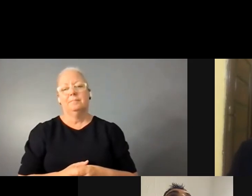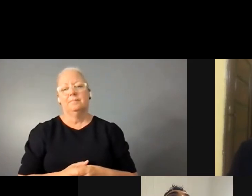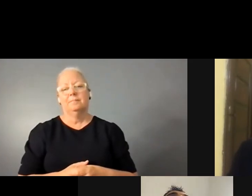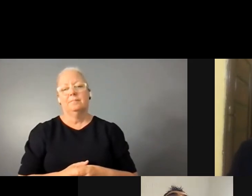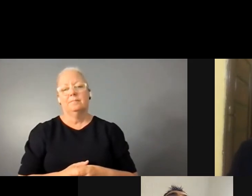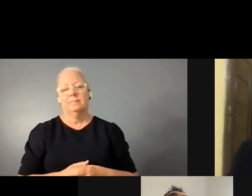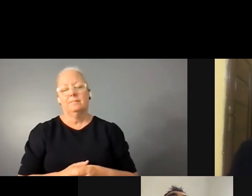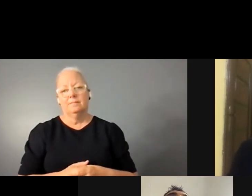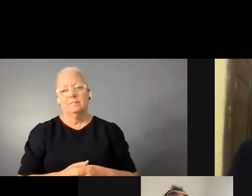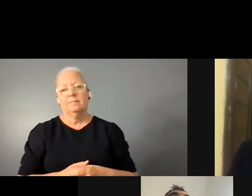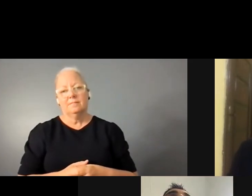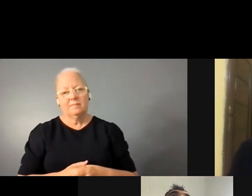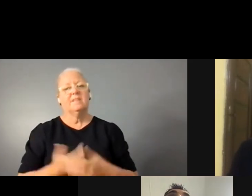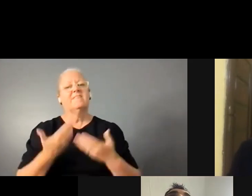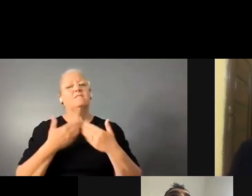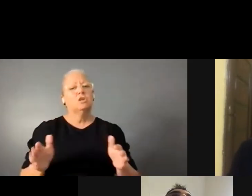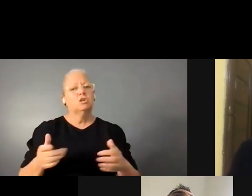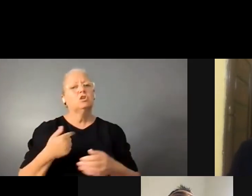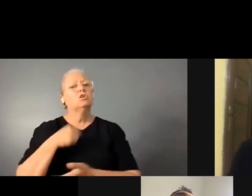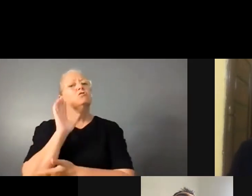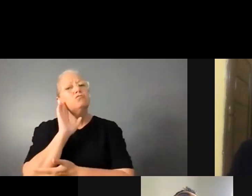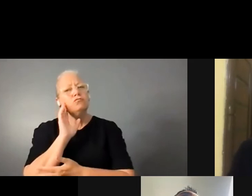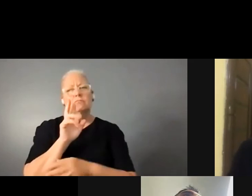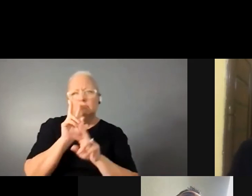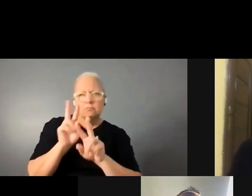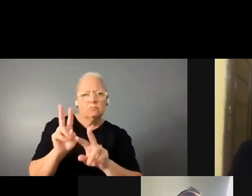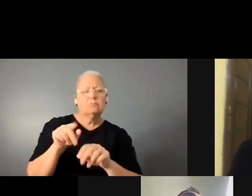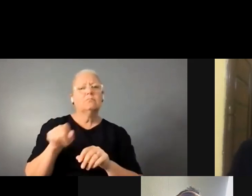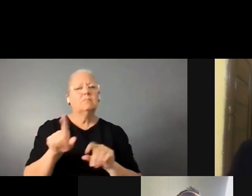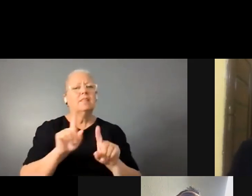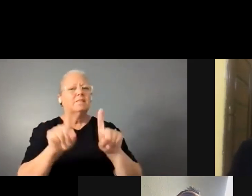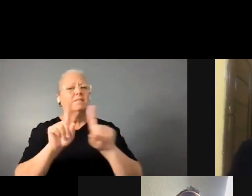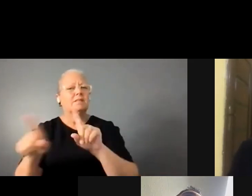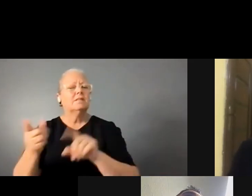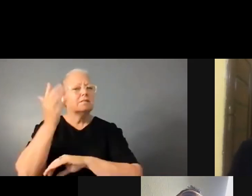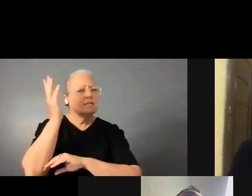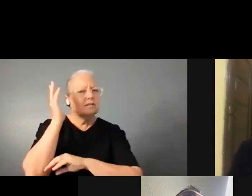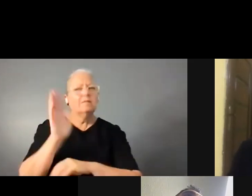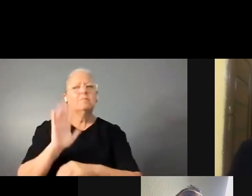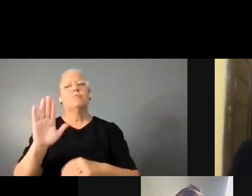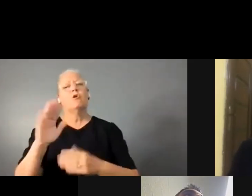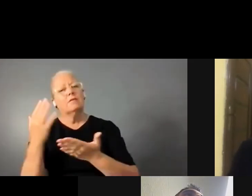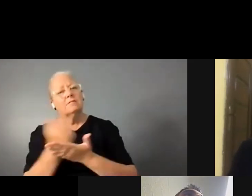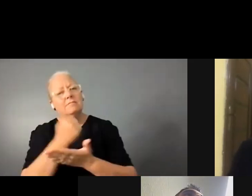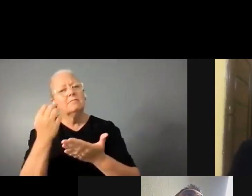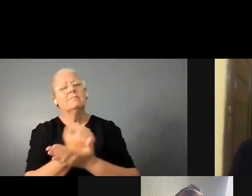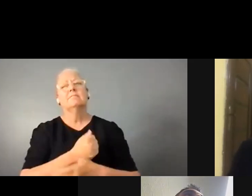listened to a number of speakers who have shared with us their own success stories and their own valuable experiences. ممكنه